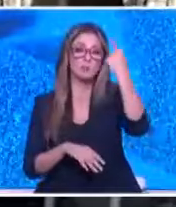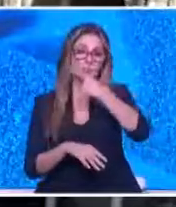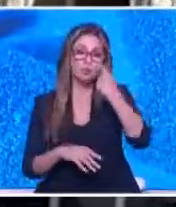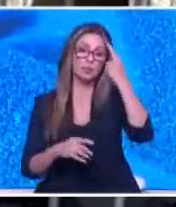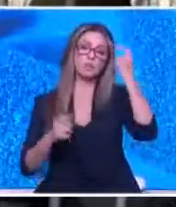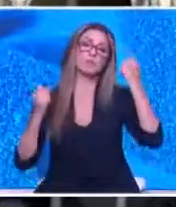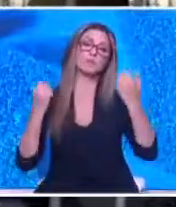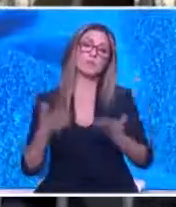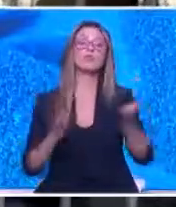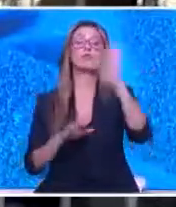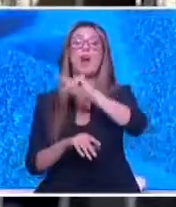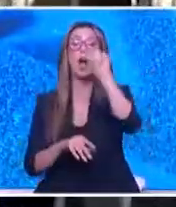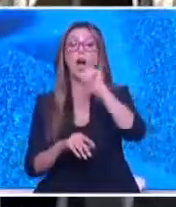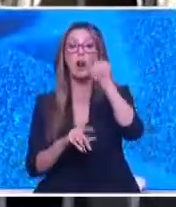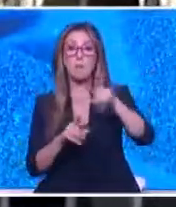bir de arının